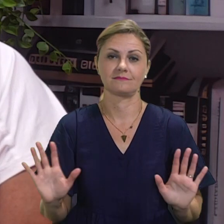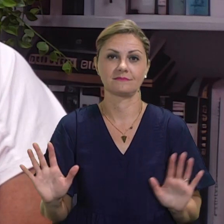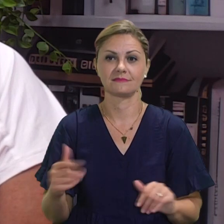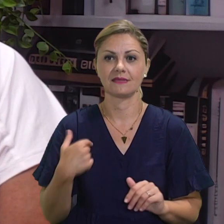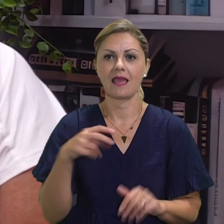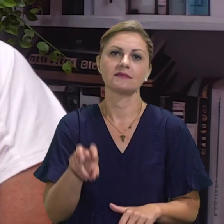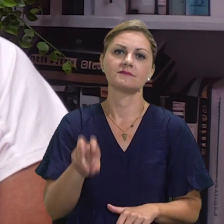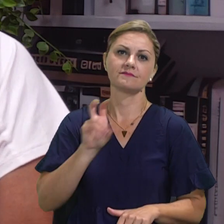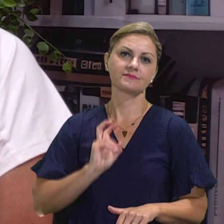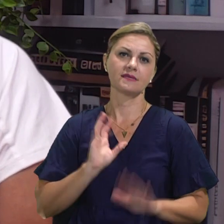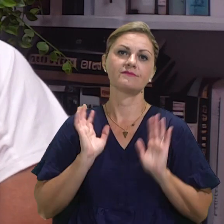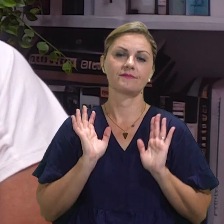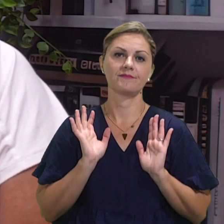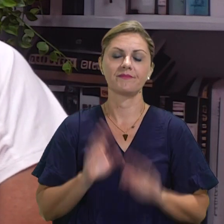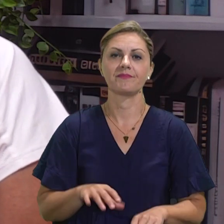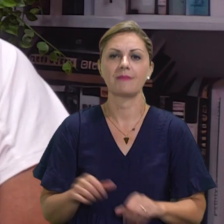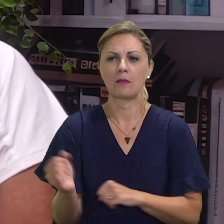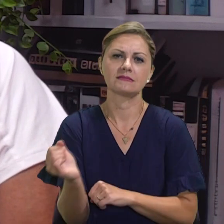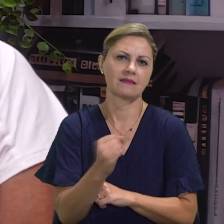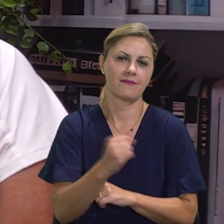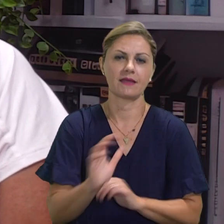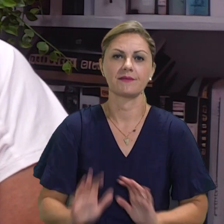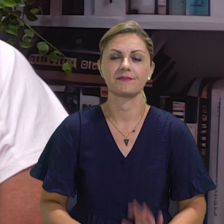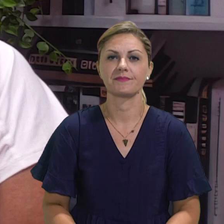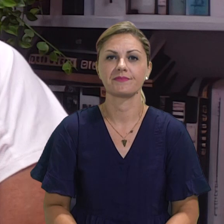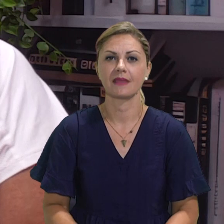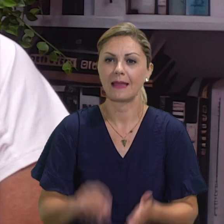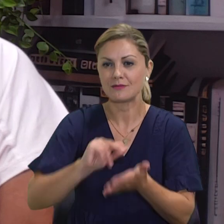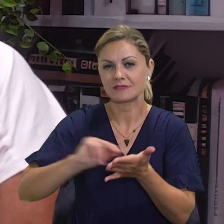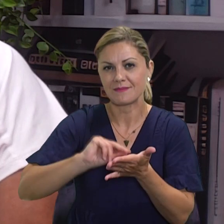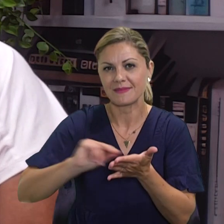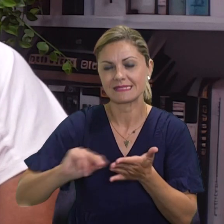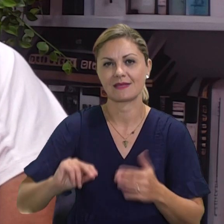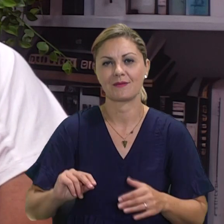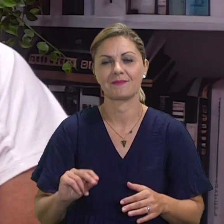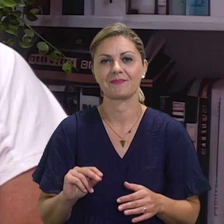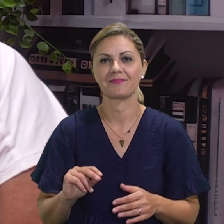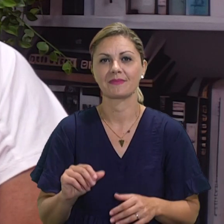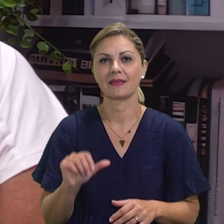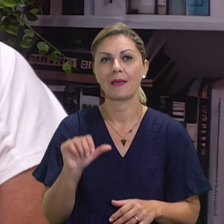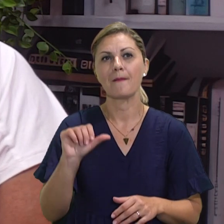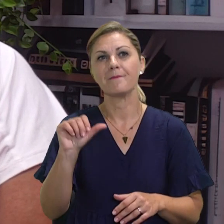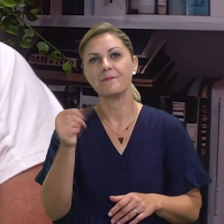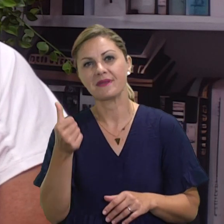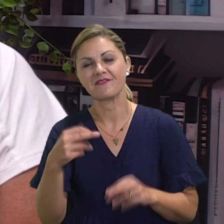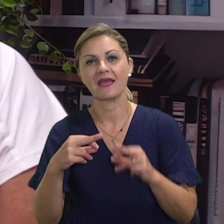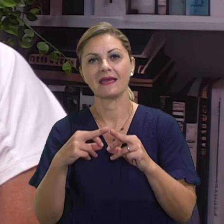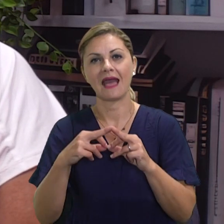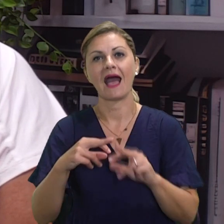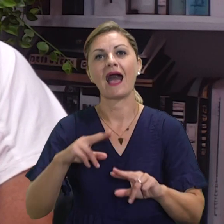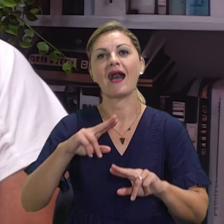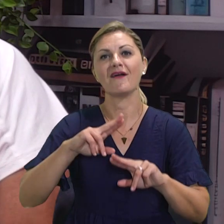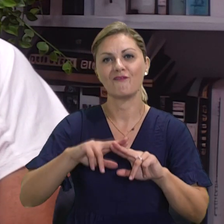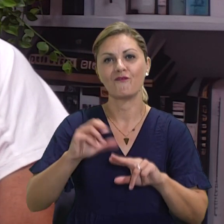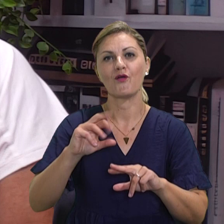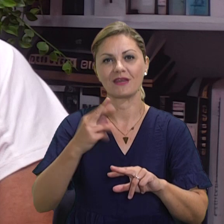već poznati karikaturisti. Ali mene to, ja sam u jednom trenutku to zanemarija i gotovo. Jedna sam tu počeo pisati prve